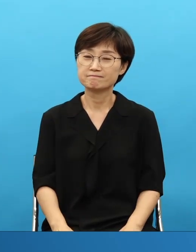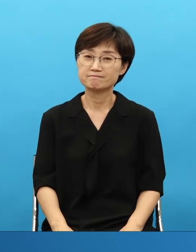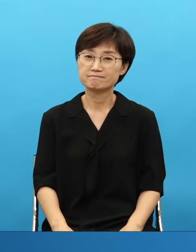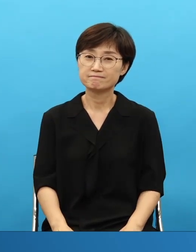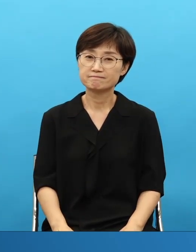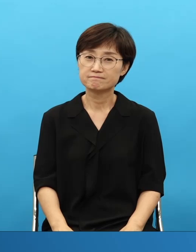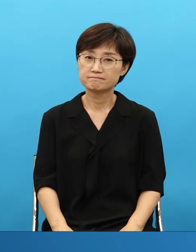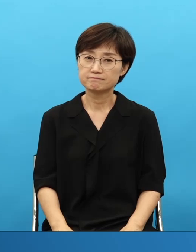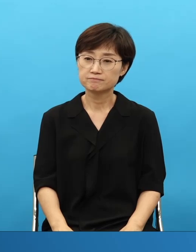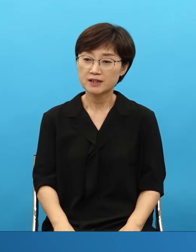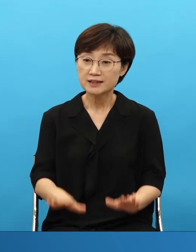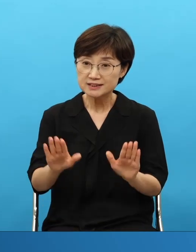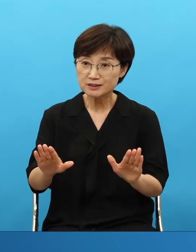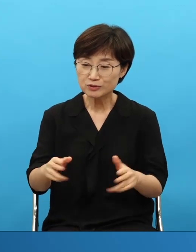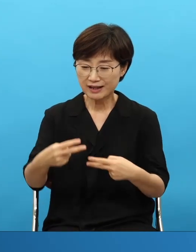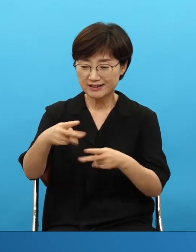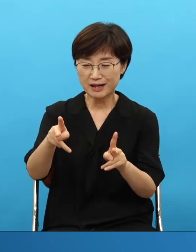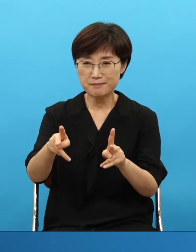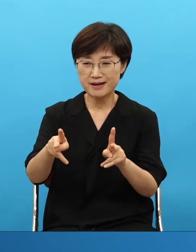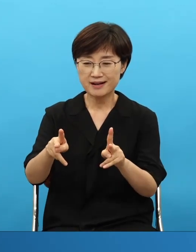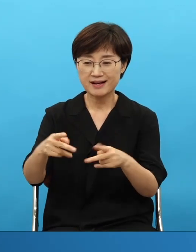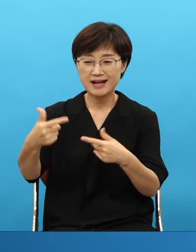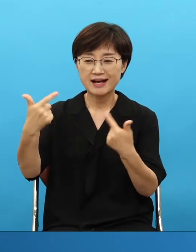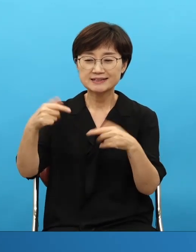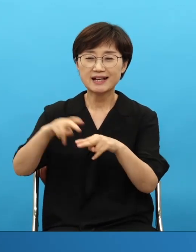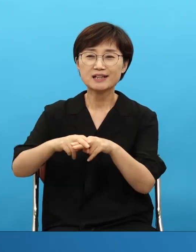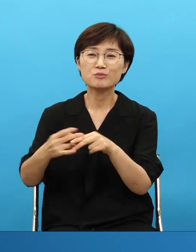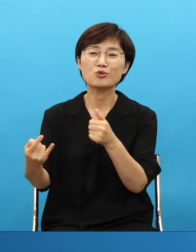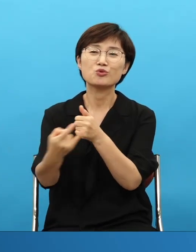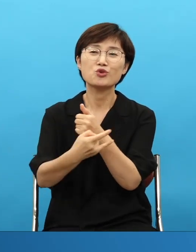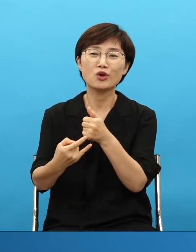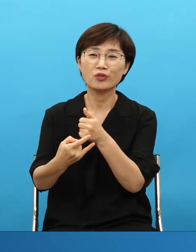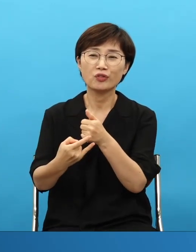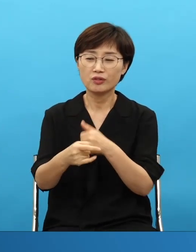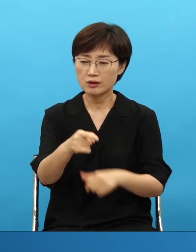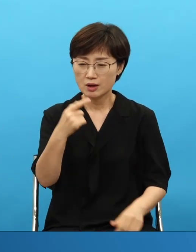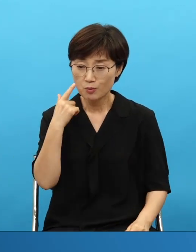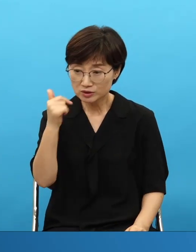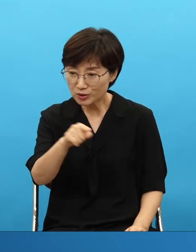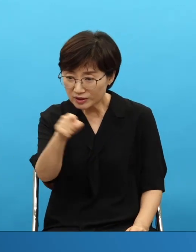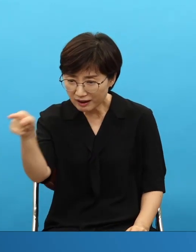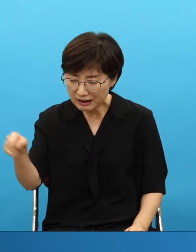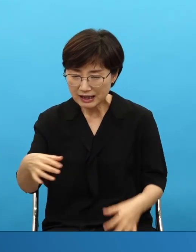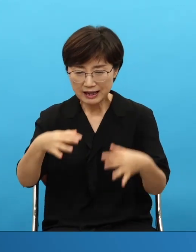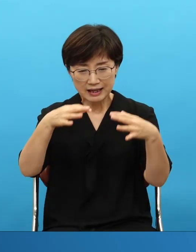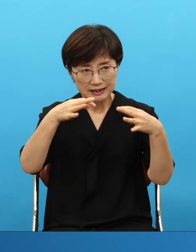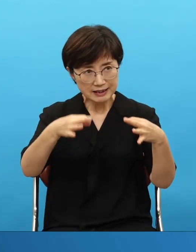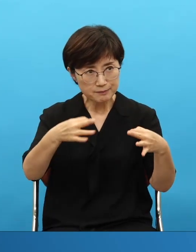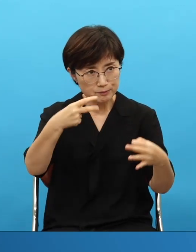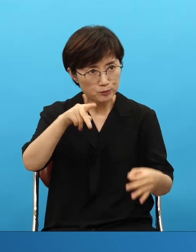우리 상임위원들도 보고 김동근 목사님이 정말 나이 많아요, 저분들요.